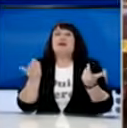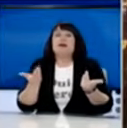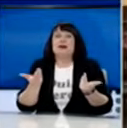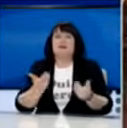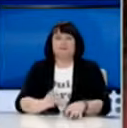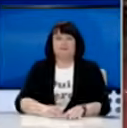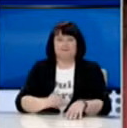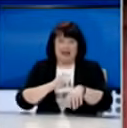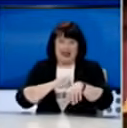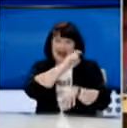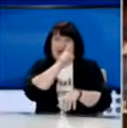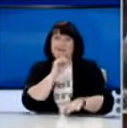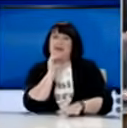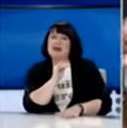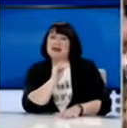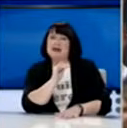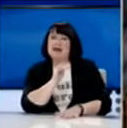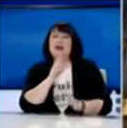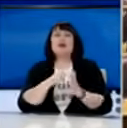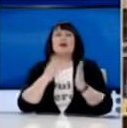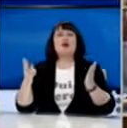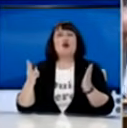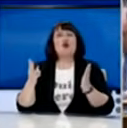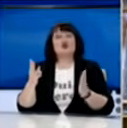Άλλη επίκαιρη ερώτηση,